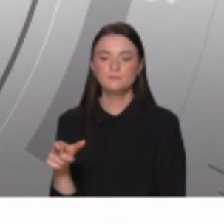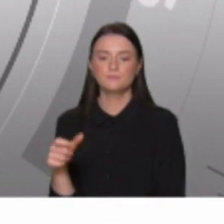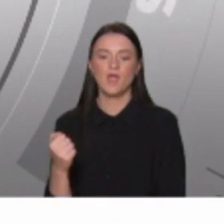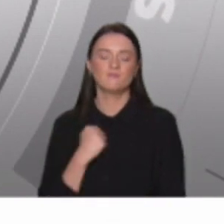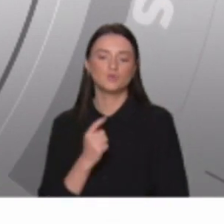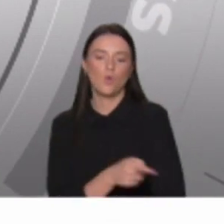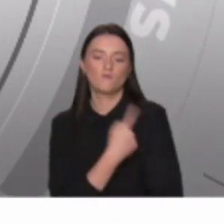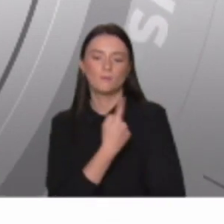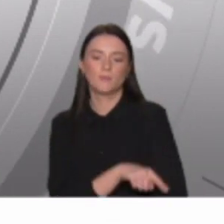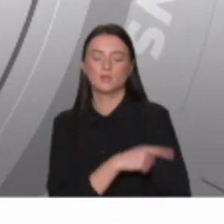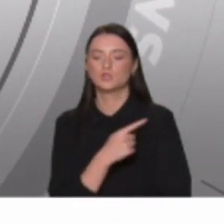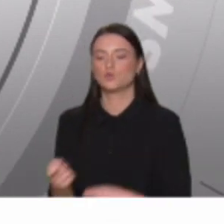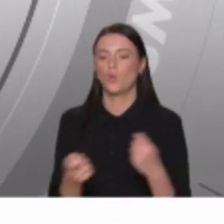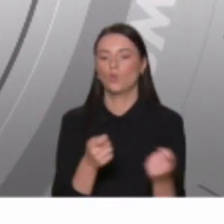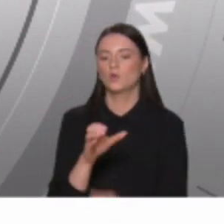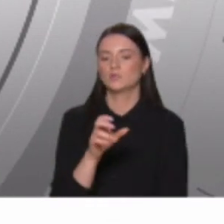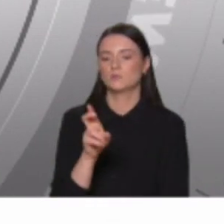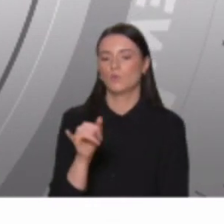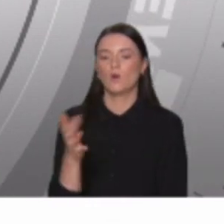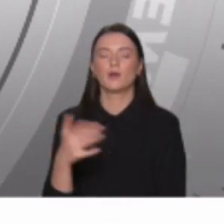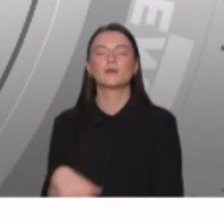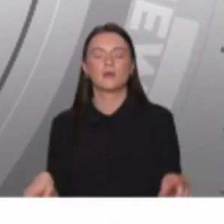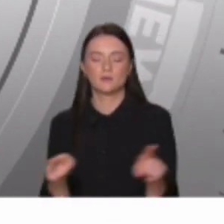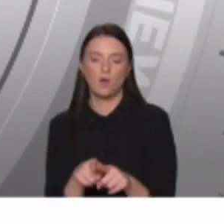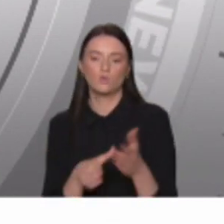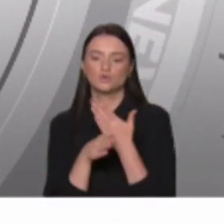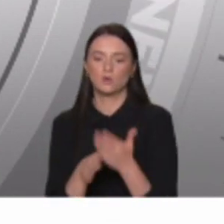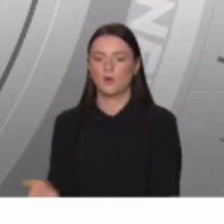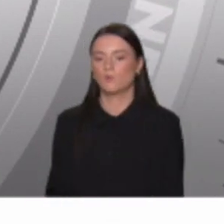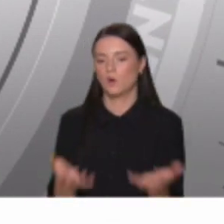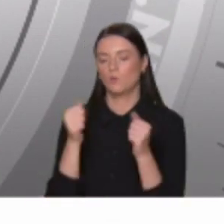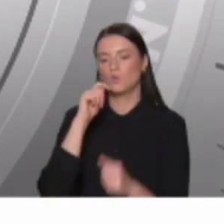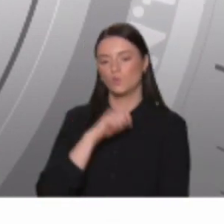військово-медичного управління СБУ, які також допомагають рятувати українських бійців.